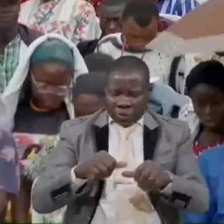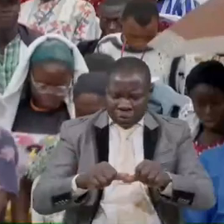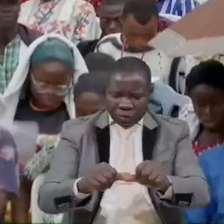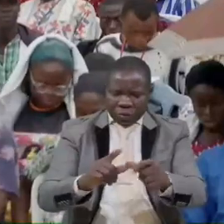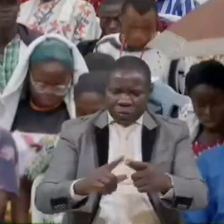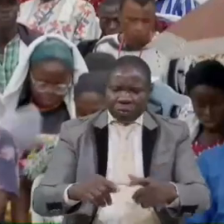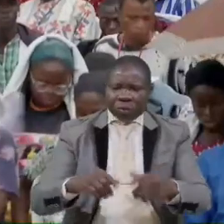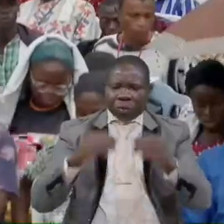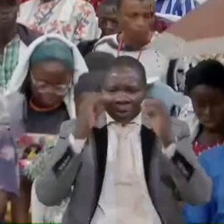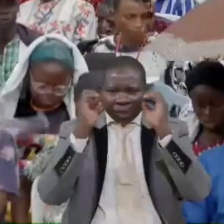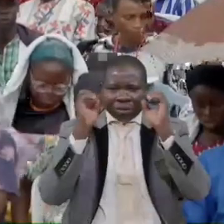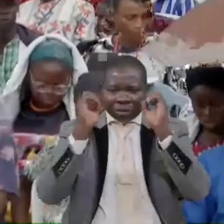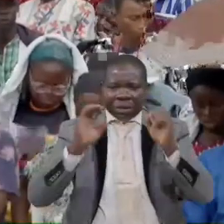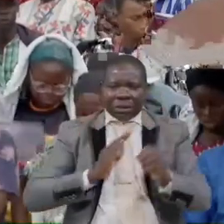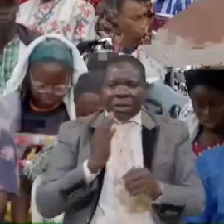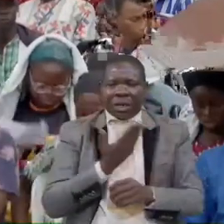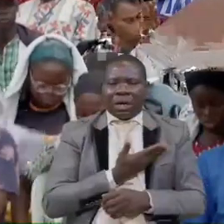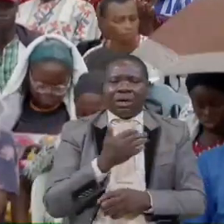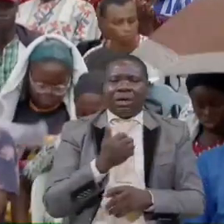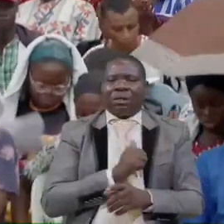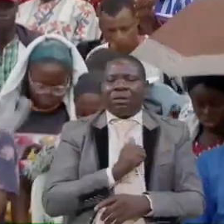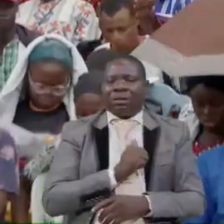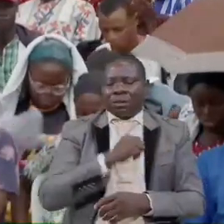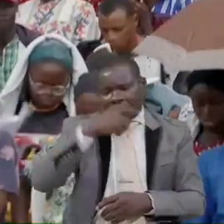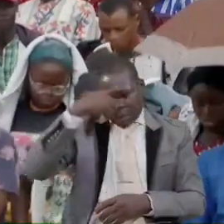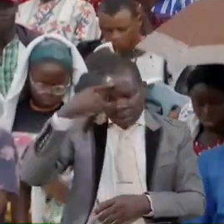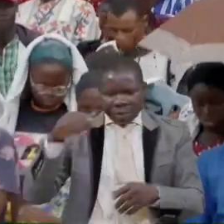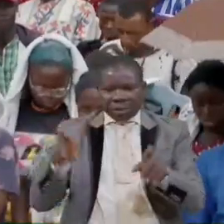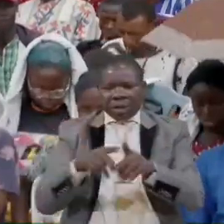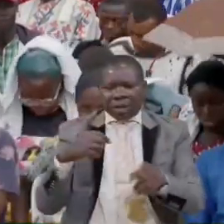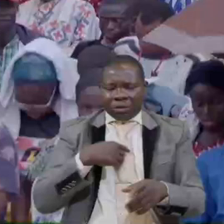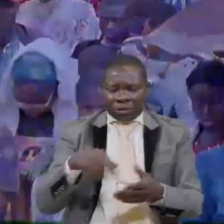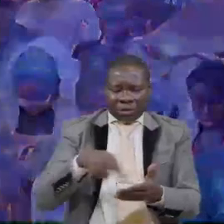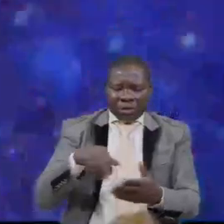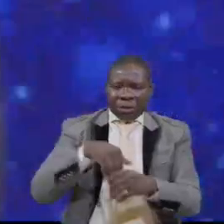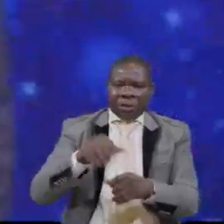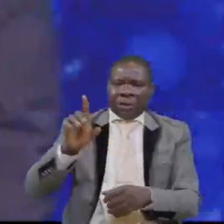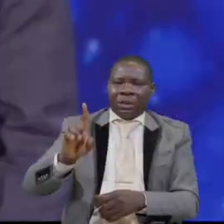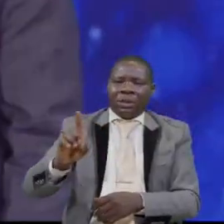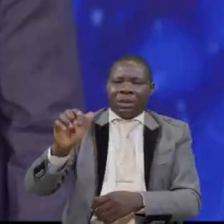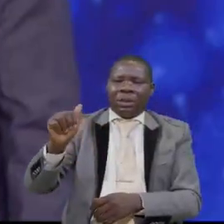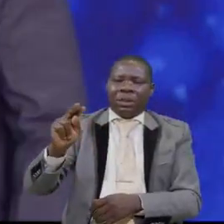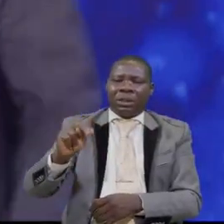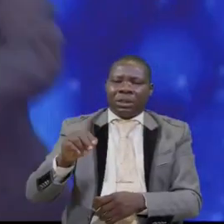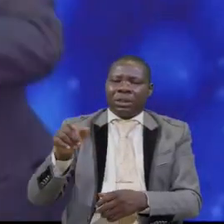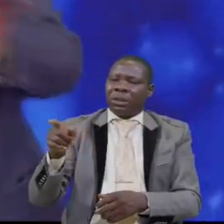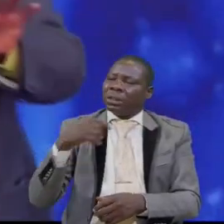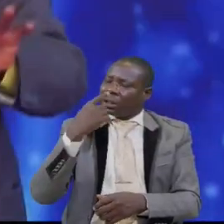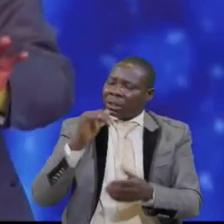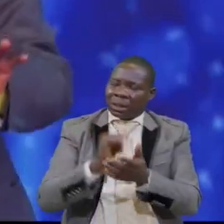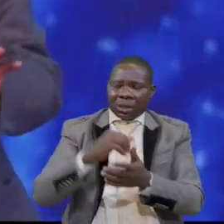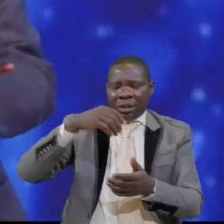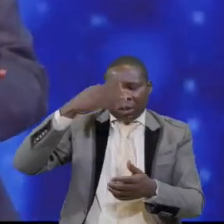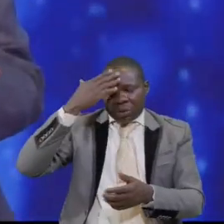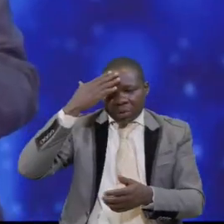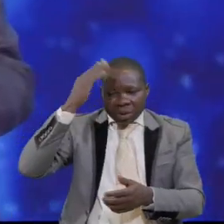continuer à nous éduquer parce que comme nous lisons Daniel et dit la connaissance